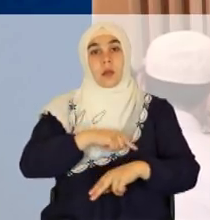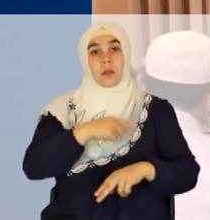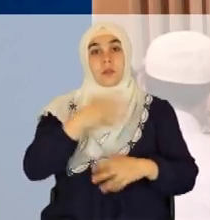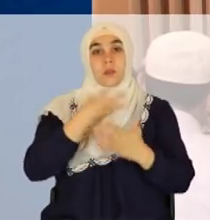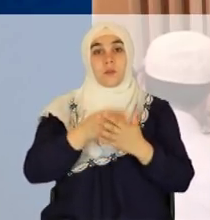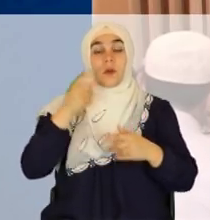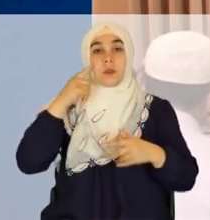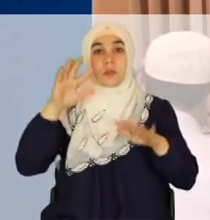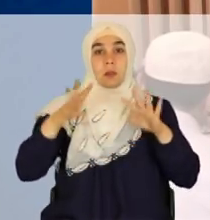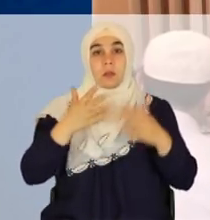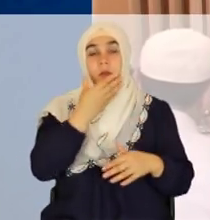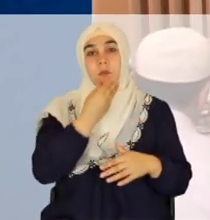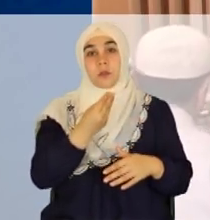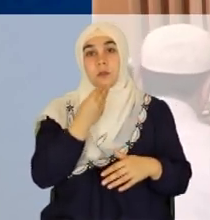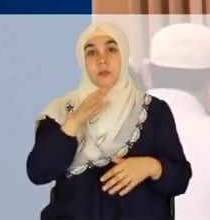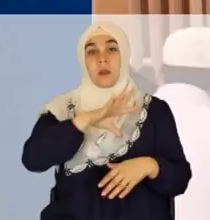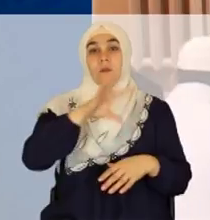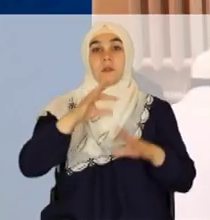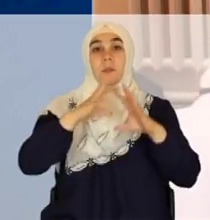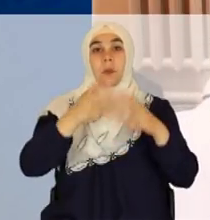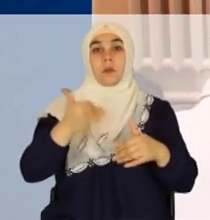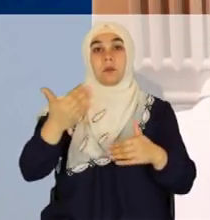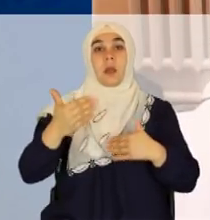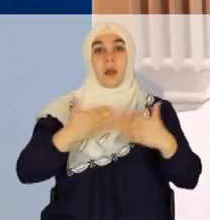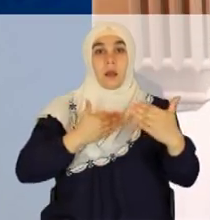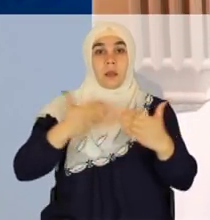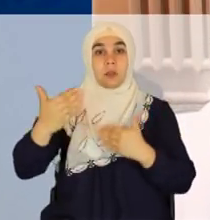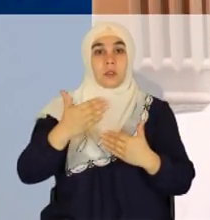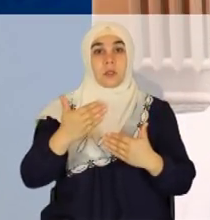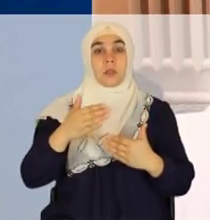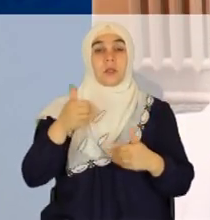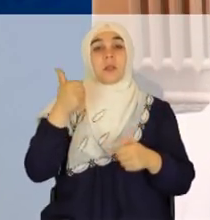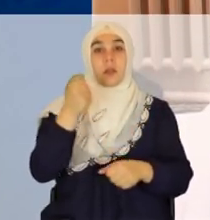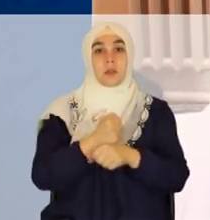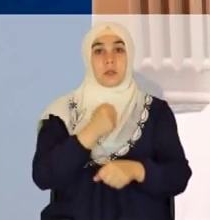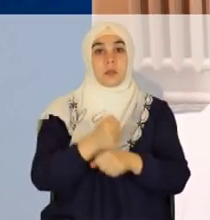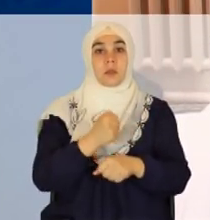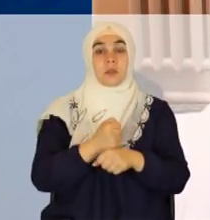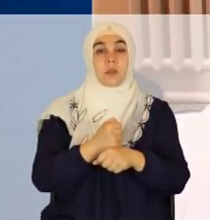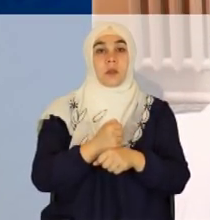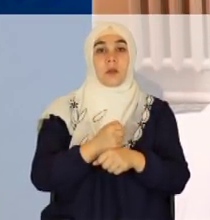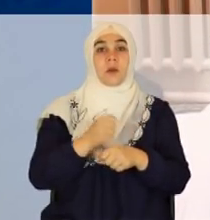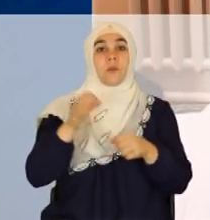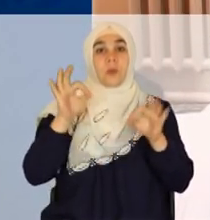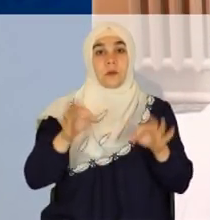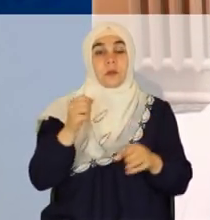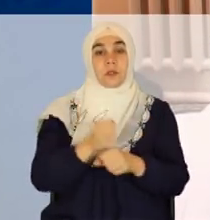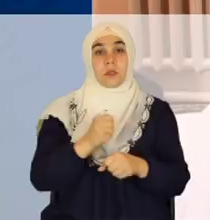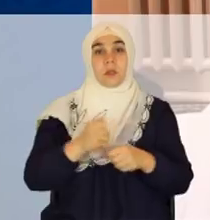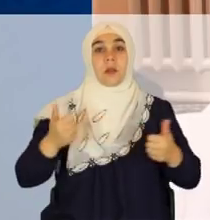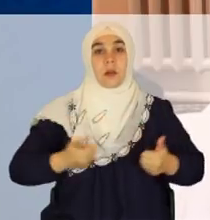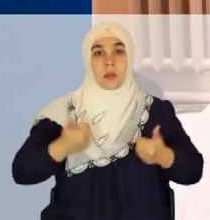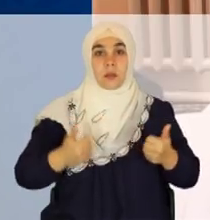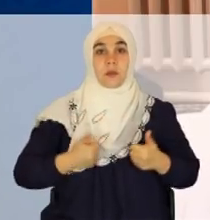ahlakımızı güzelleştirişi, bütün dünyada bo'lgan munosabatimizni yaxshilik tarafga o'zgartirish uchun